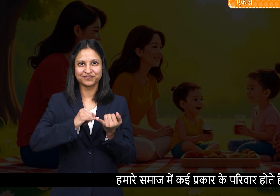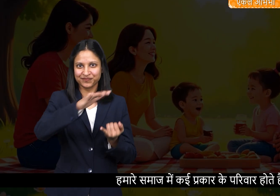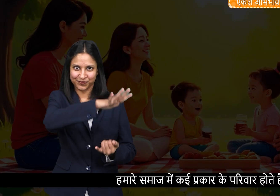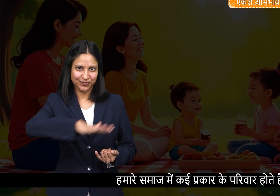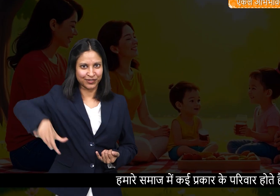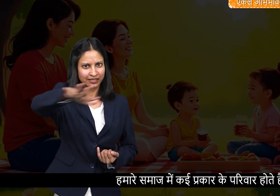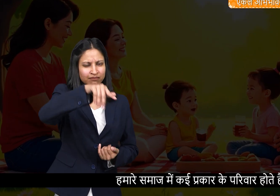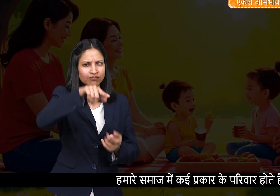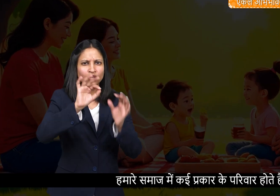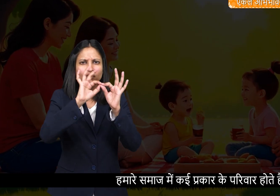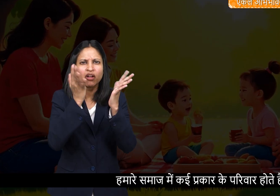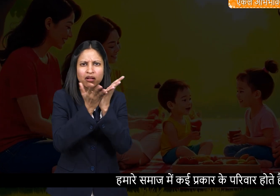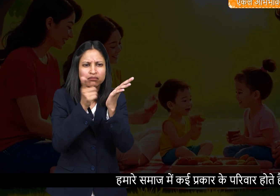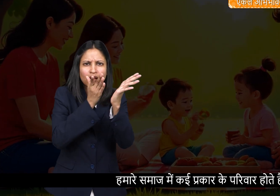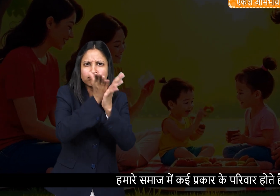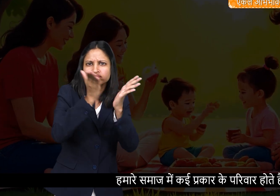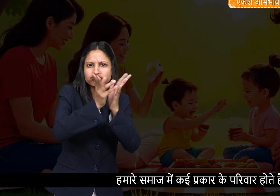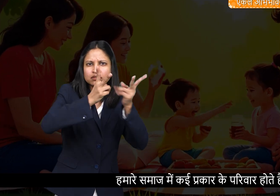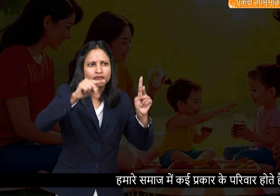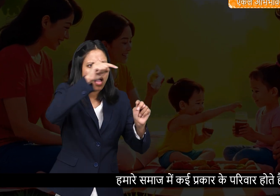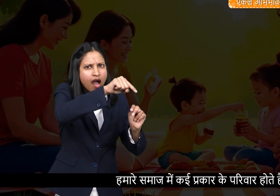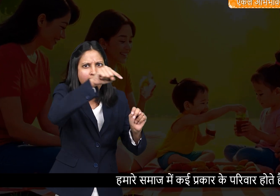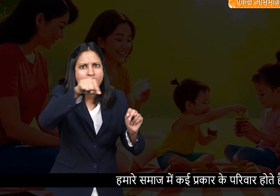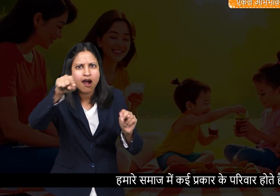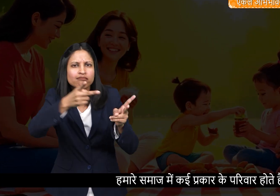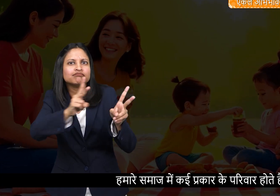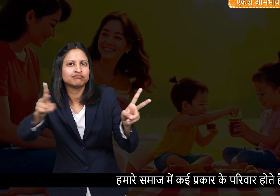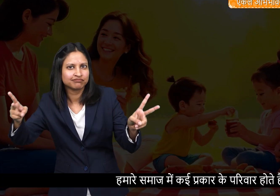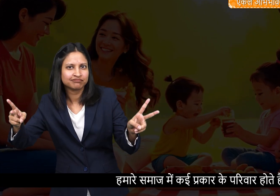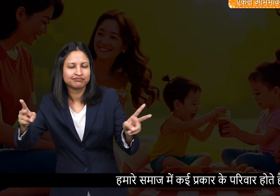हमारे समाज में कई प्रकार के परिवार होते हैं।